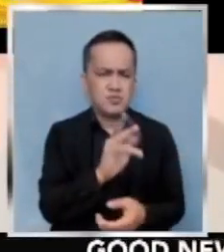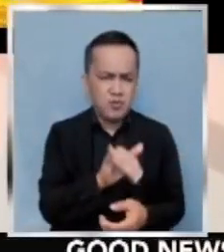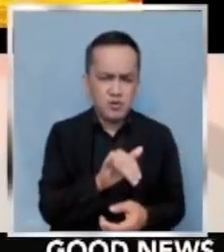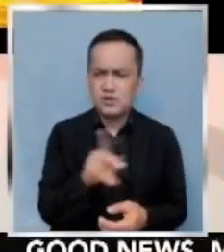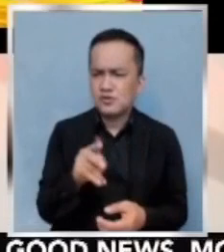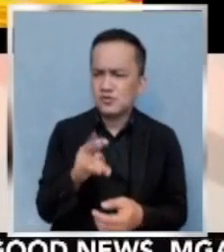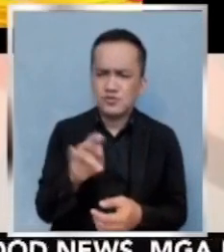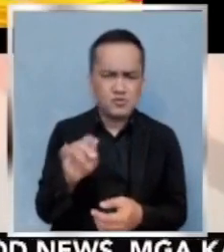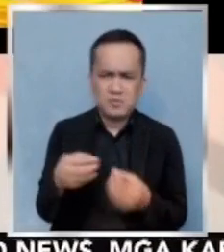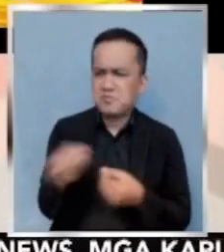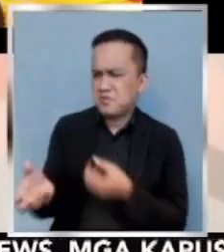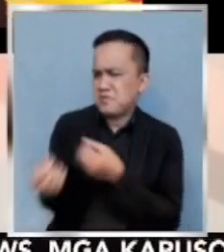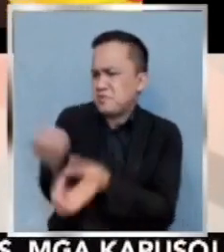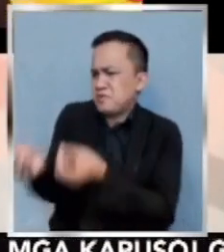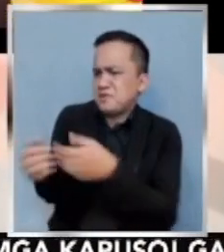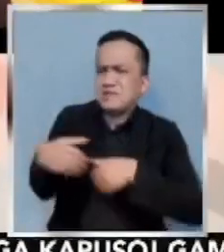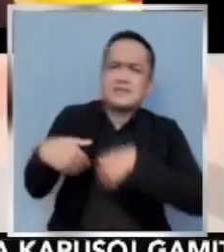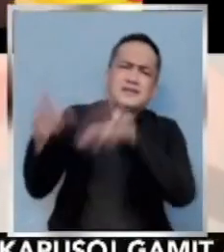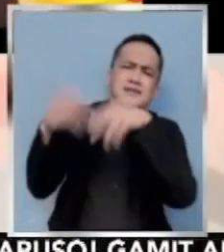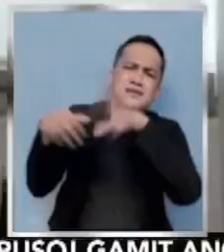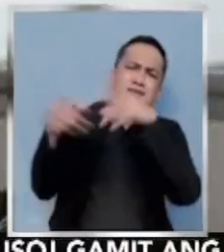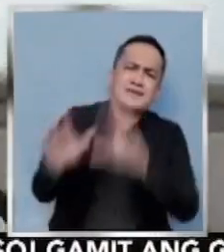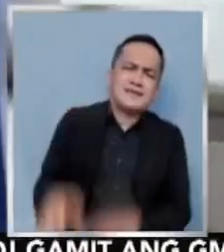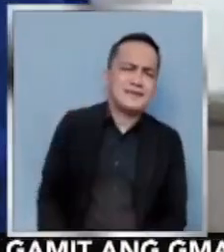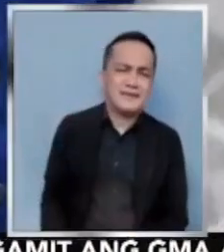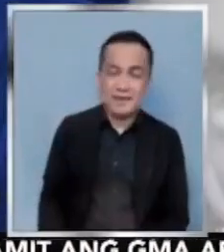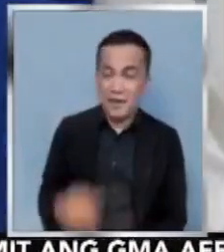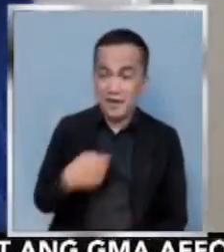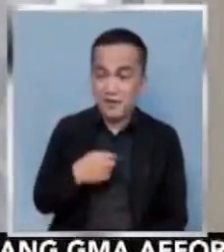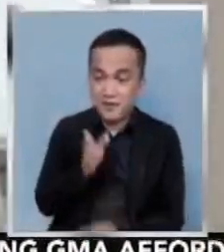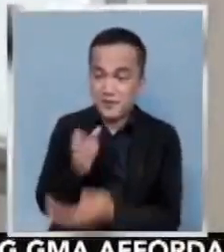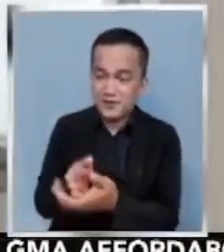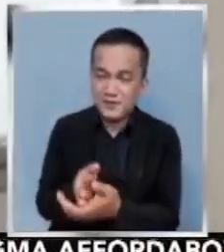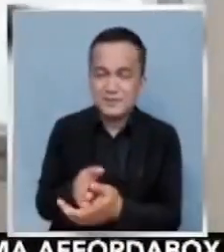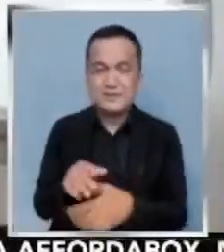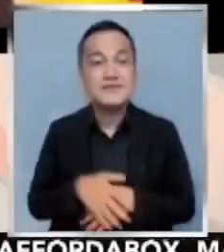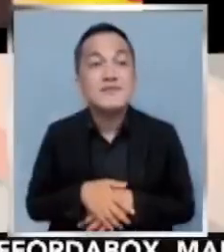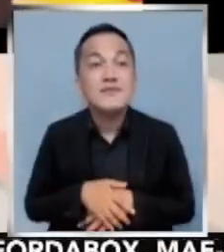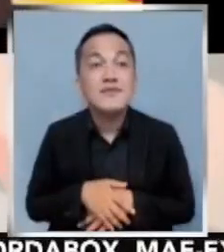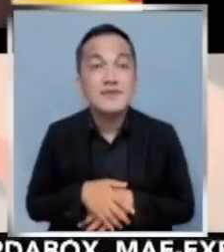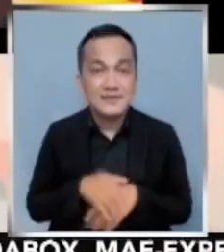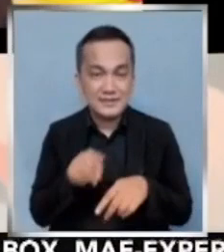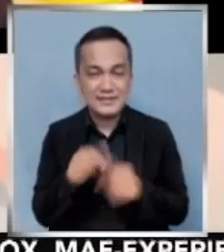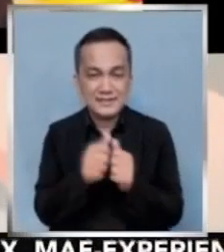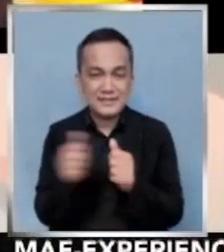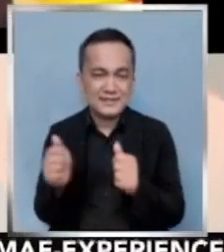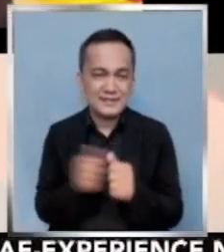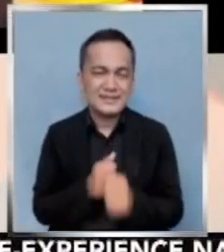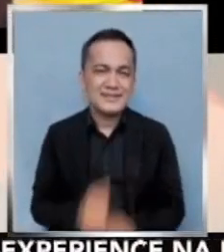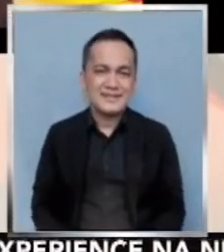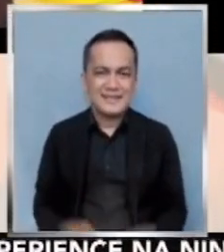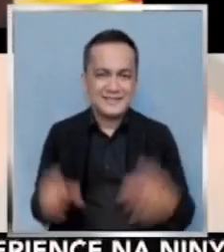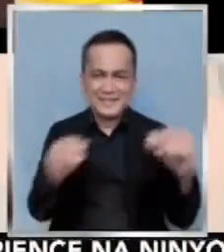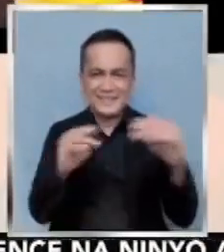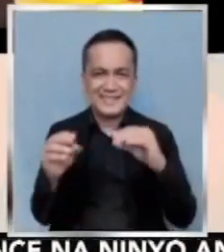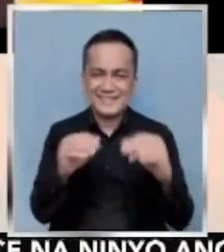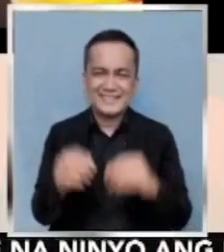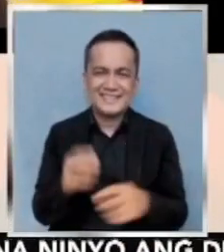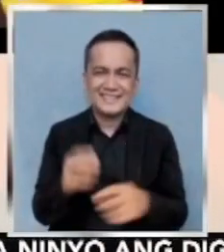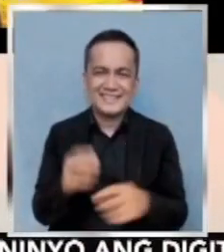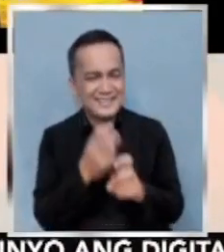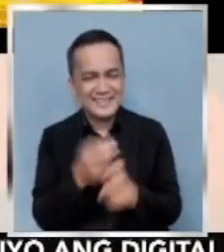Sa kanila na lahat. Tahimik lang ako. Nandun lang ako. Parang statue lang ako dun sa likod. Ano lang yung si Michelle? Pero silent killer yan. Oo nga